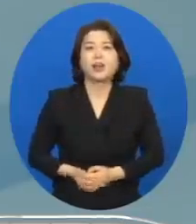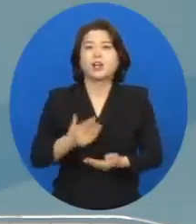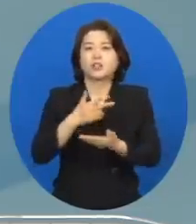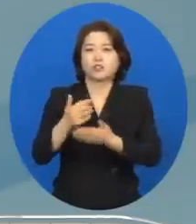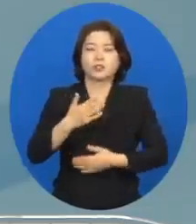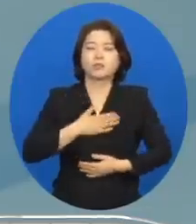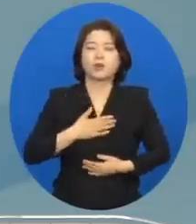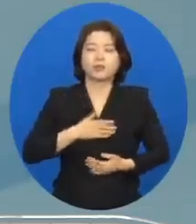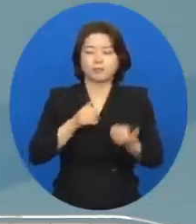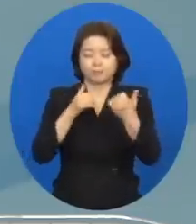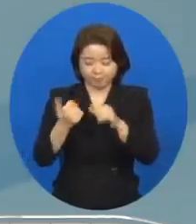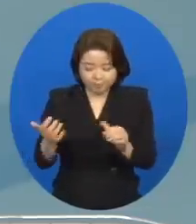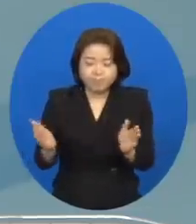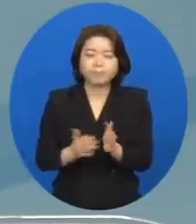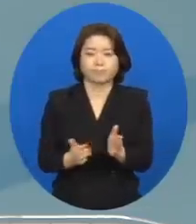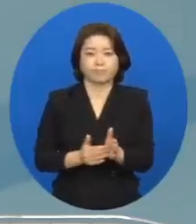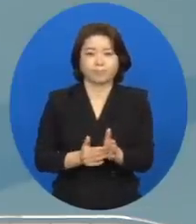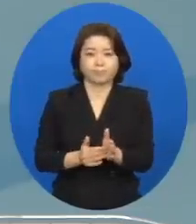전 죽었습니다.